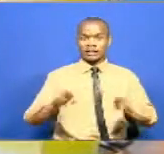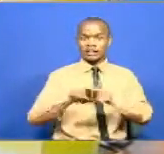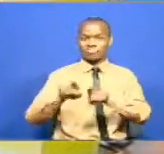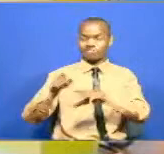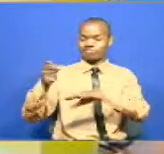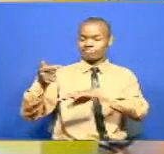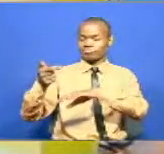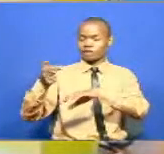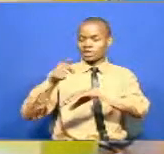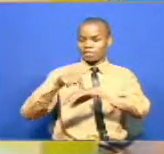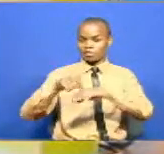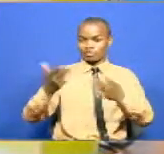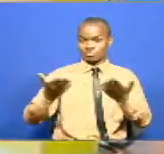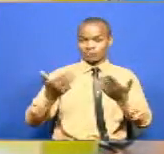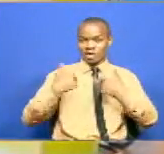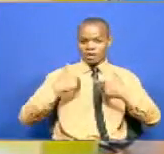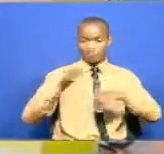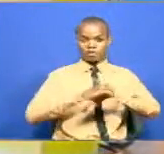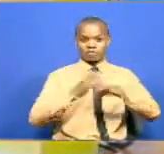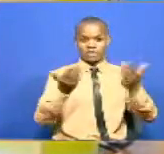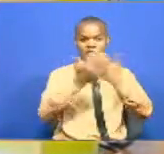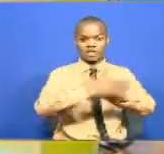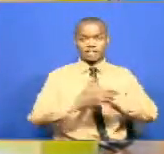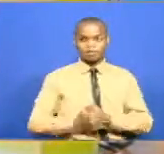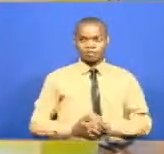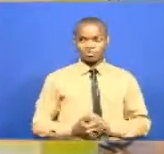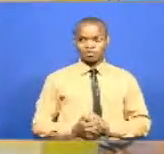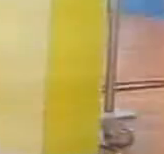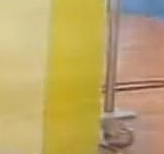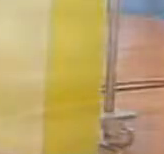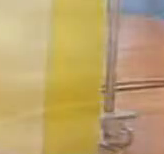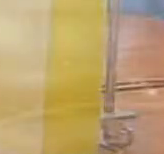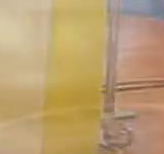ya utabiri wa hali ya hewa. Alamsiki.